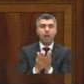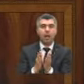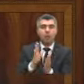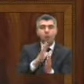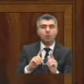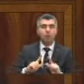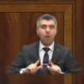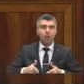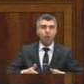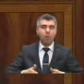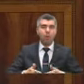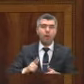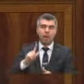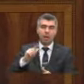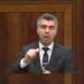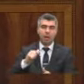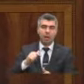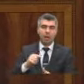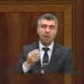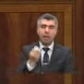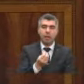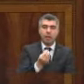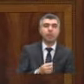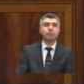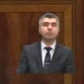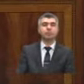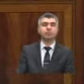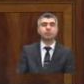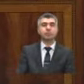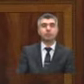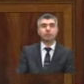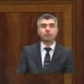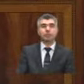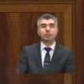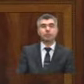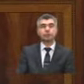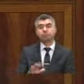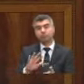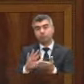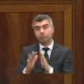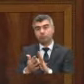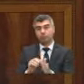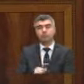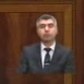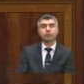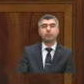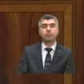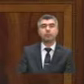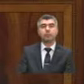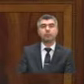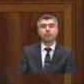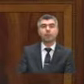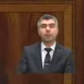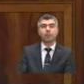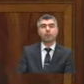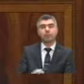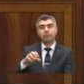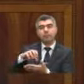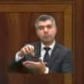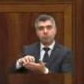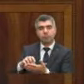بمدارس ابتدائية. في خلال أما بالنسبة لباقي